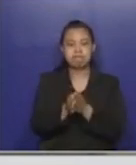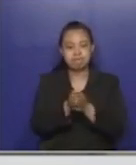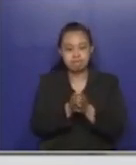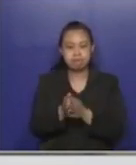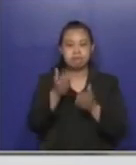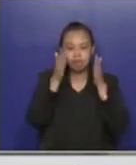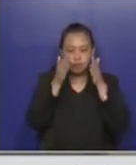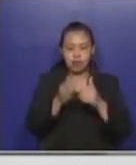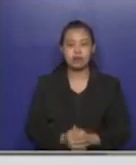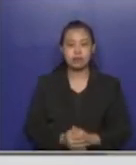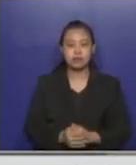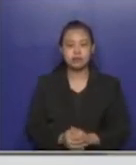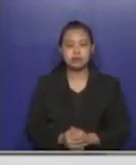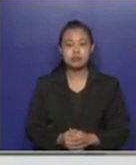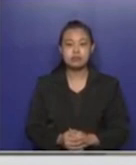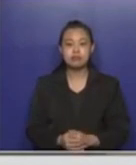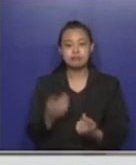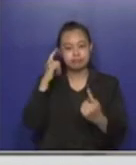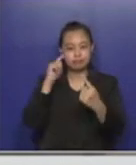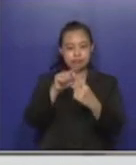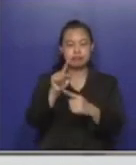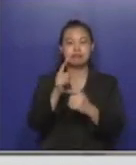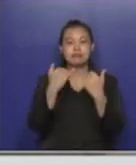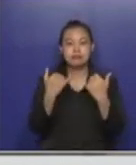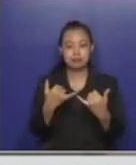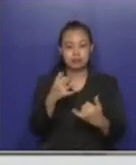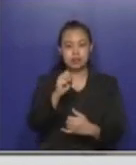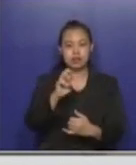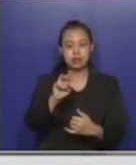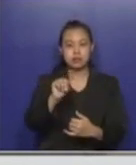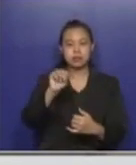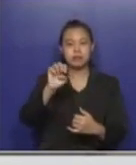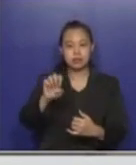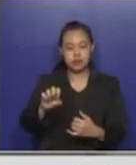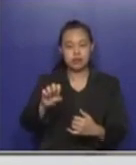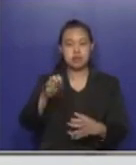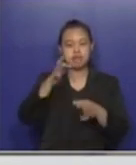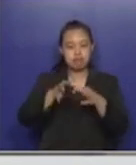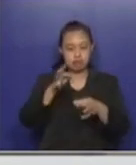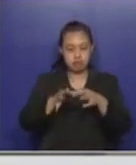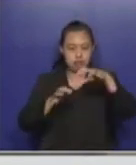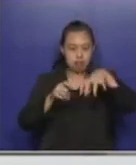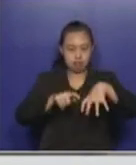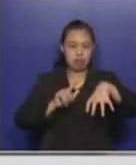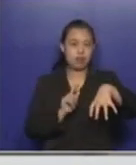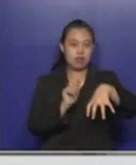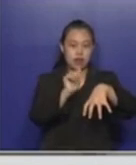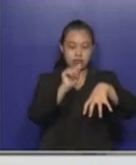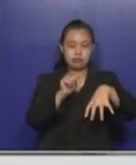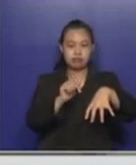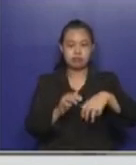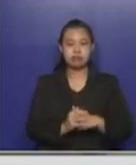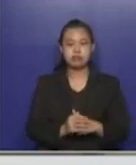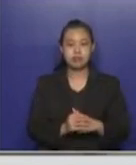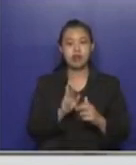ะซึ่งเป้าหมายของเรื่องนี้จะต้องมี SME Bank เป็นพระเอกนะคะท่านประธานคะด้วยระบบธน